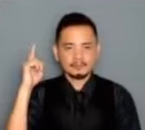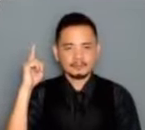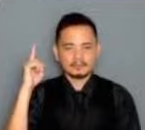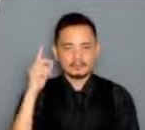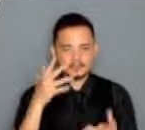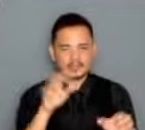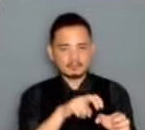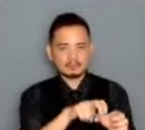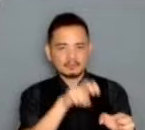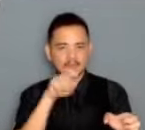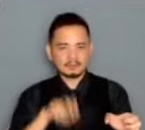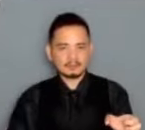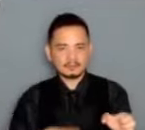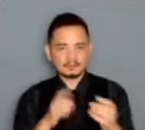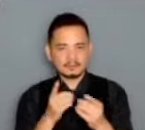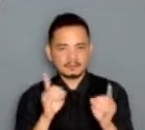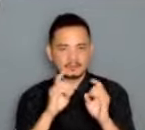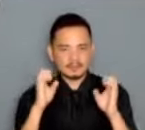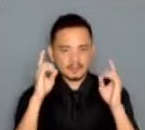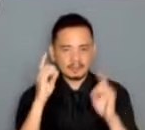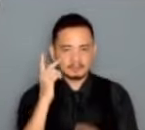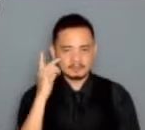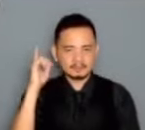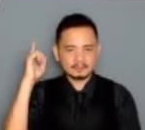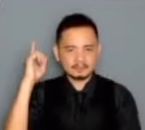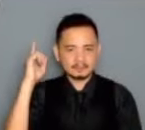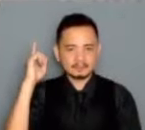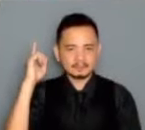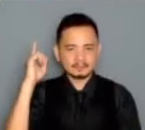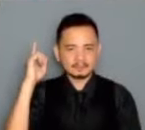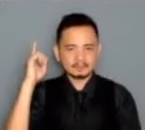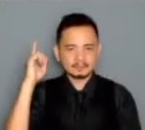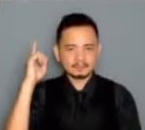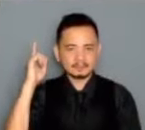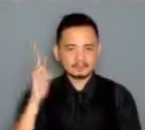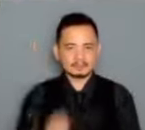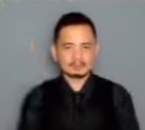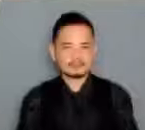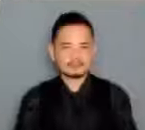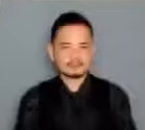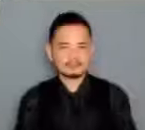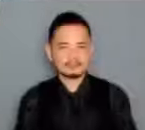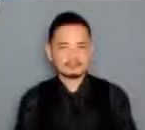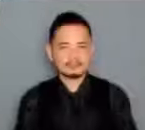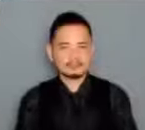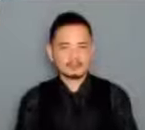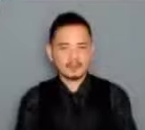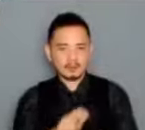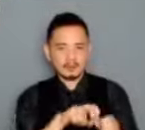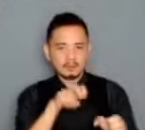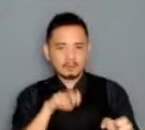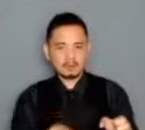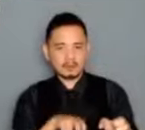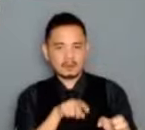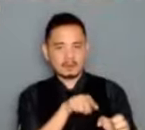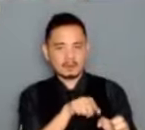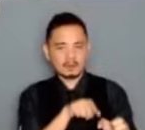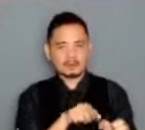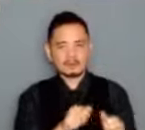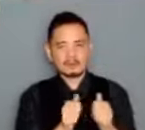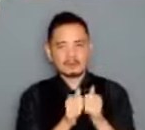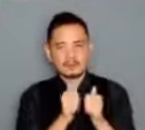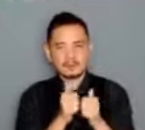Gingona Jr., Jejomar Marbinay, at Lenny Robredo. Ang pagbibitiw sa gabinete ni VP Sara, panibagong yugto ng usapan